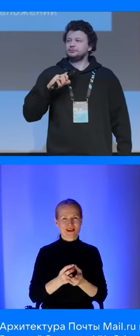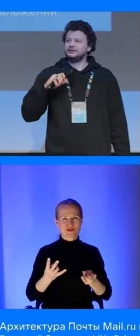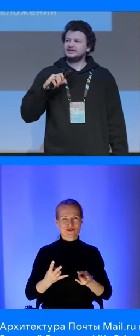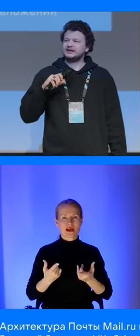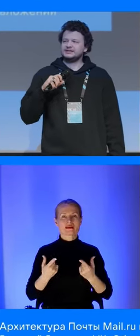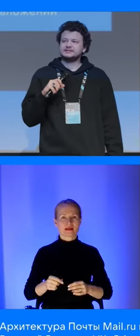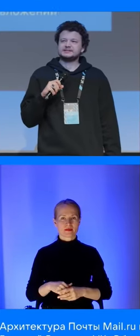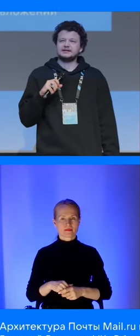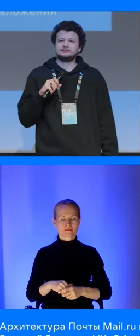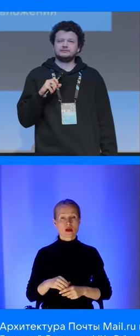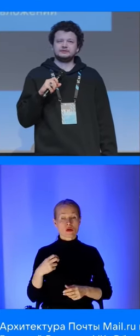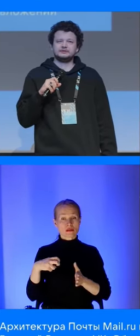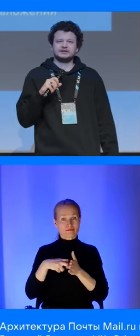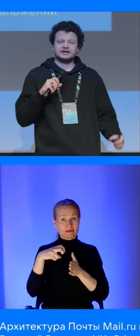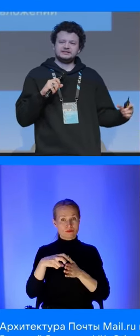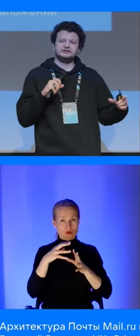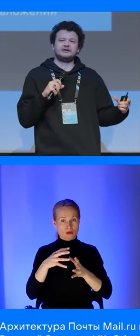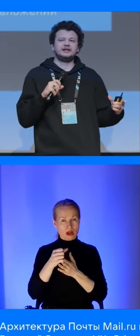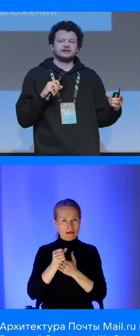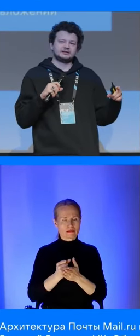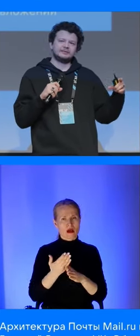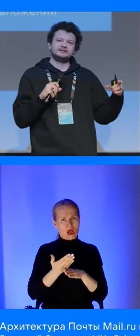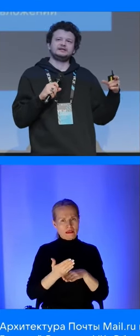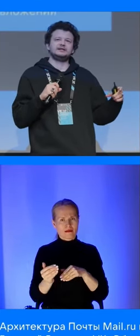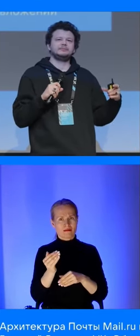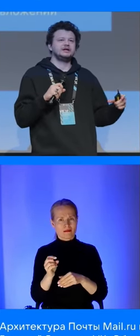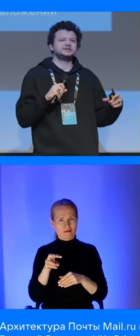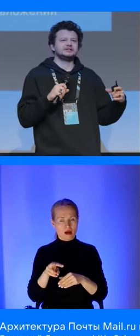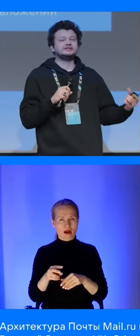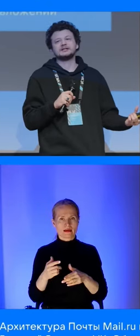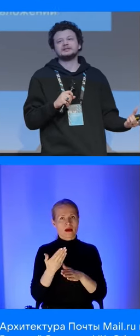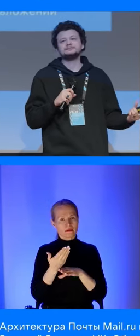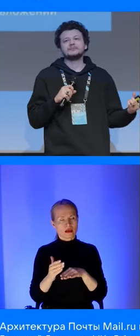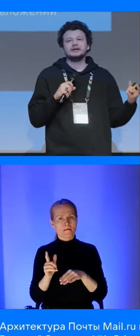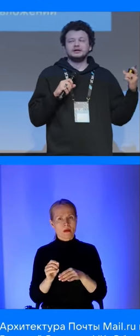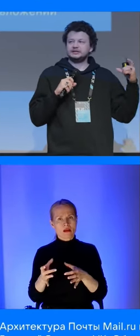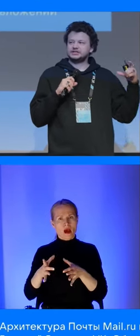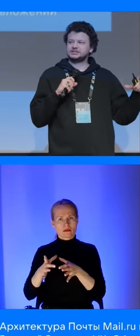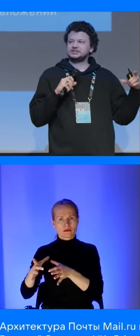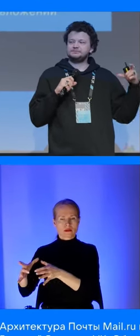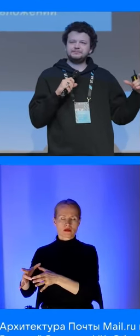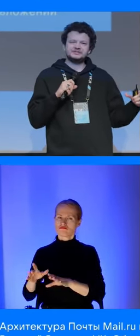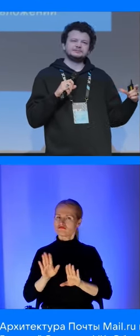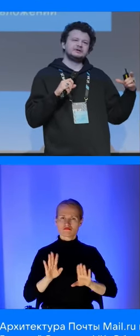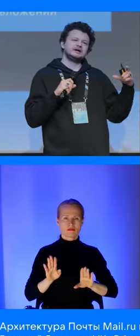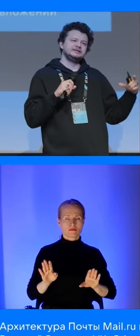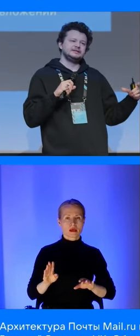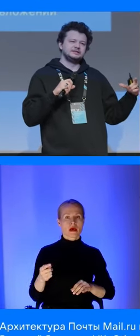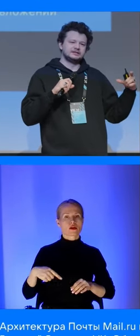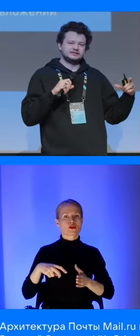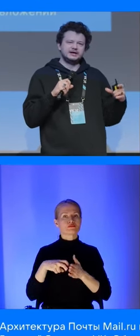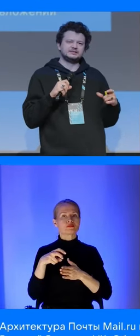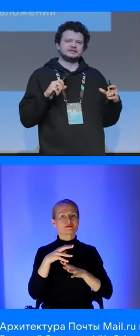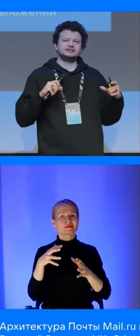нас письмо не хранится в, как отдельный файлик, как там, отдельная e-mail-очка на дисках. Наши письма,